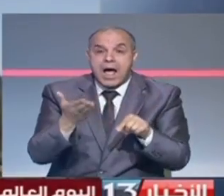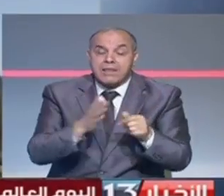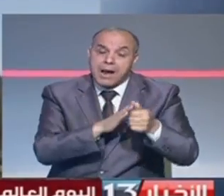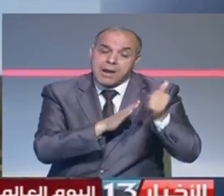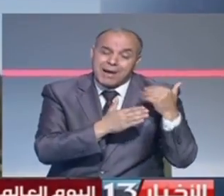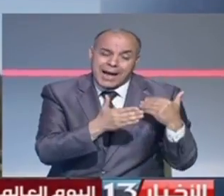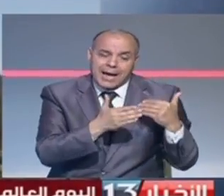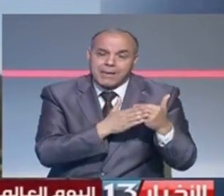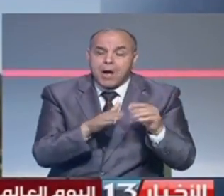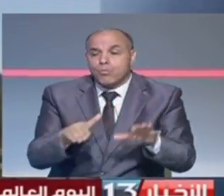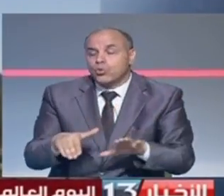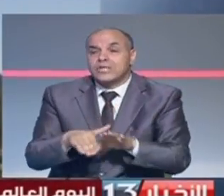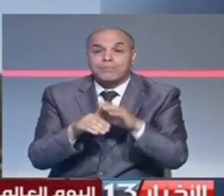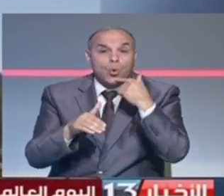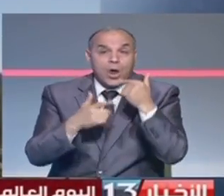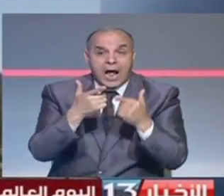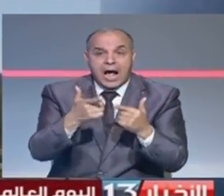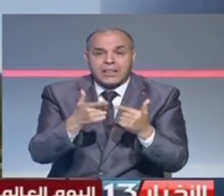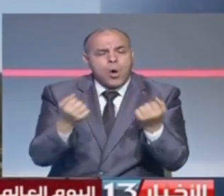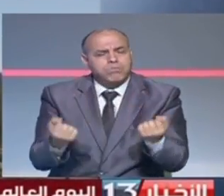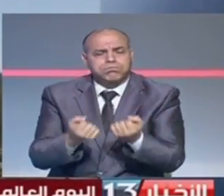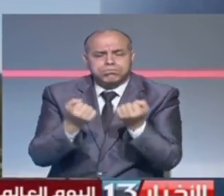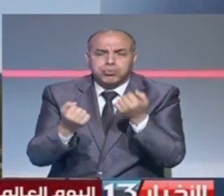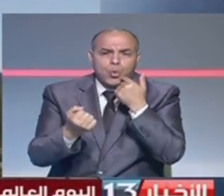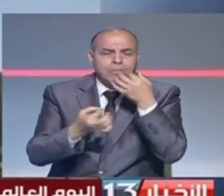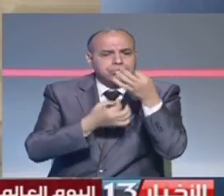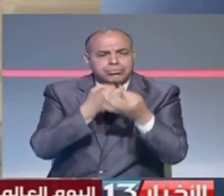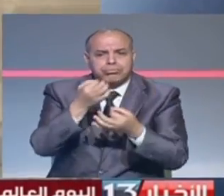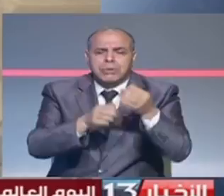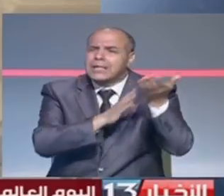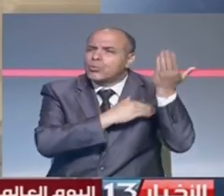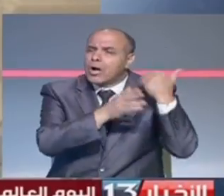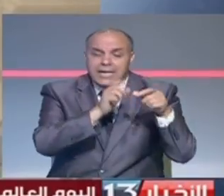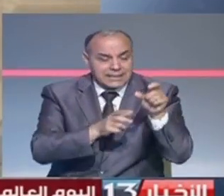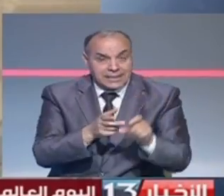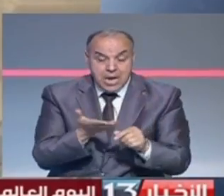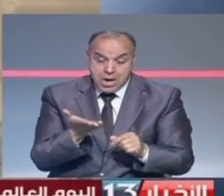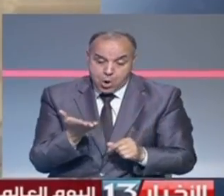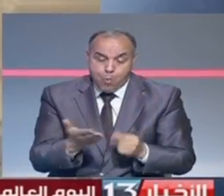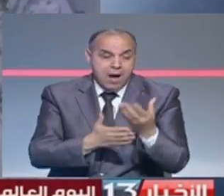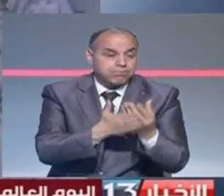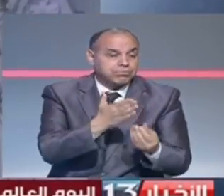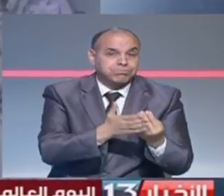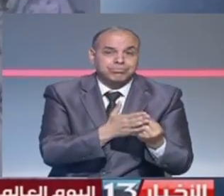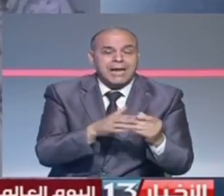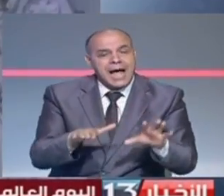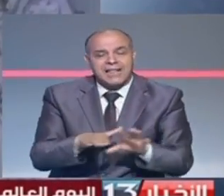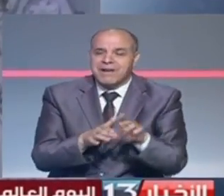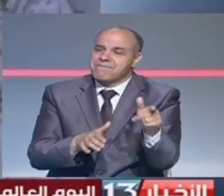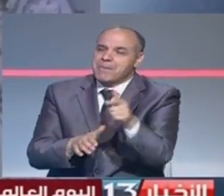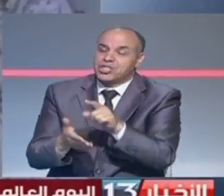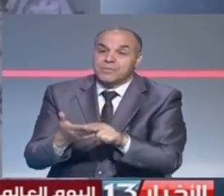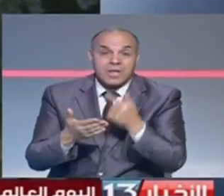القريب مناسبه لفعاليات وتظاهرات تحاكي التراث الانساني لكن اليوم غابت فيه مظاهر الاحتفال